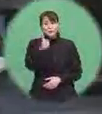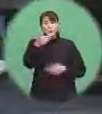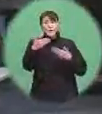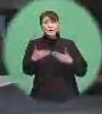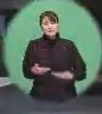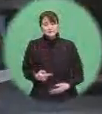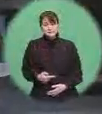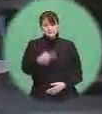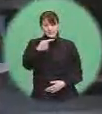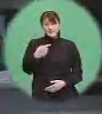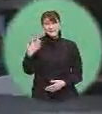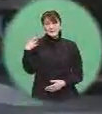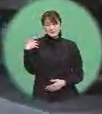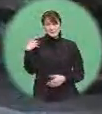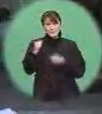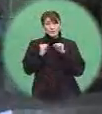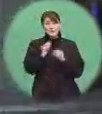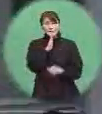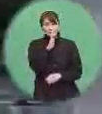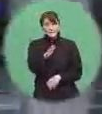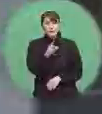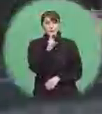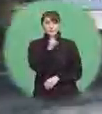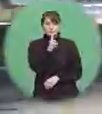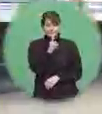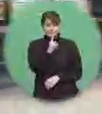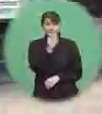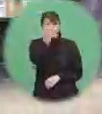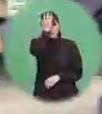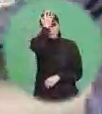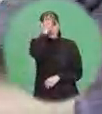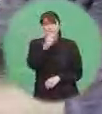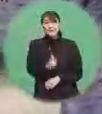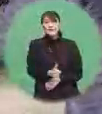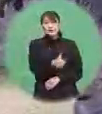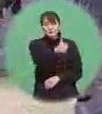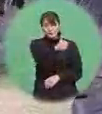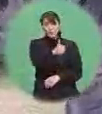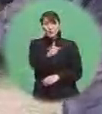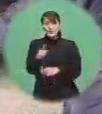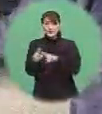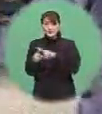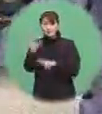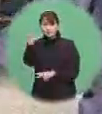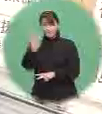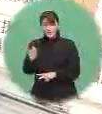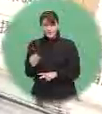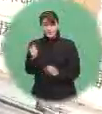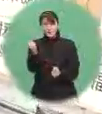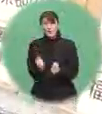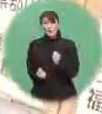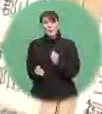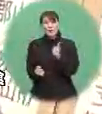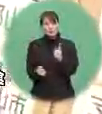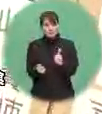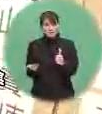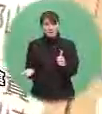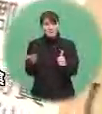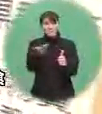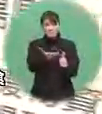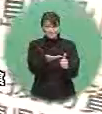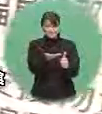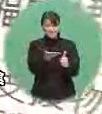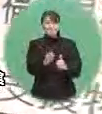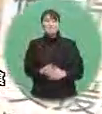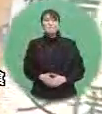してくださいと述べ、輪島市長に宛てた手紙をドライバーに託しました。市は輪島